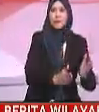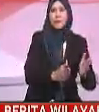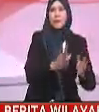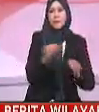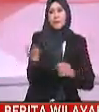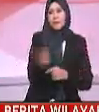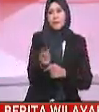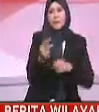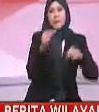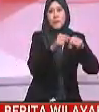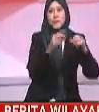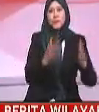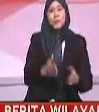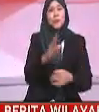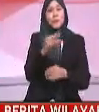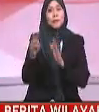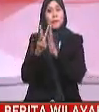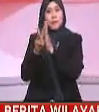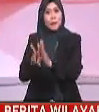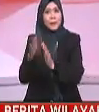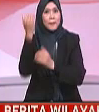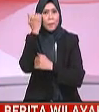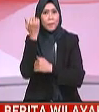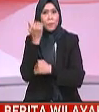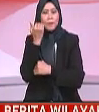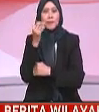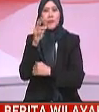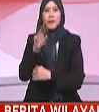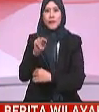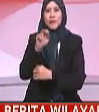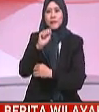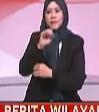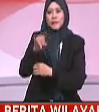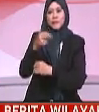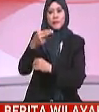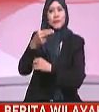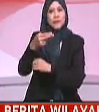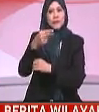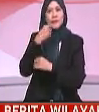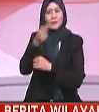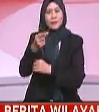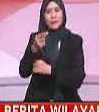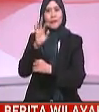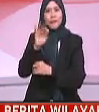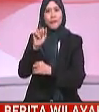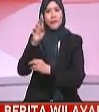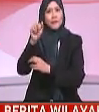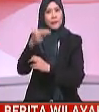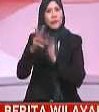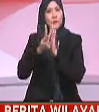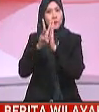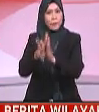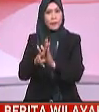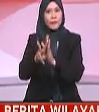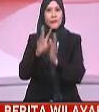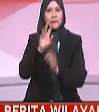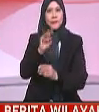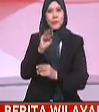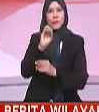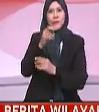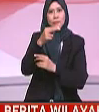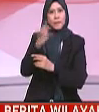tertuduh. Muhammad Zulhakimi diwakili peguam Nur Najihah Ahmad Zulkarnain, Nur Farah diwakili Muhammad